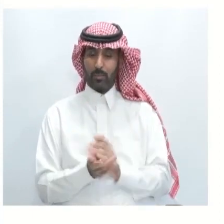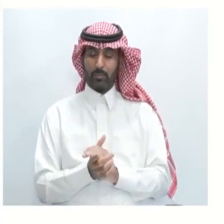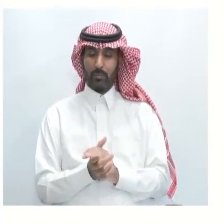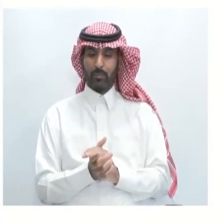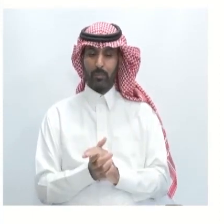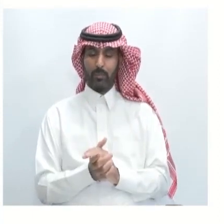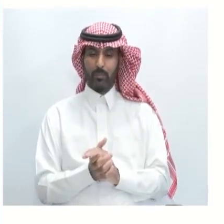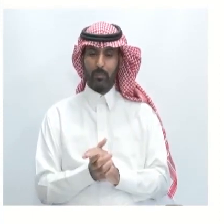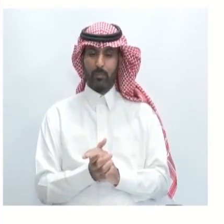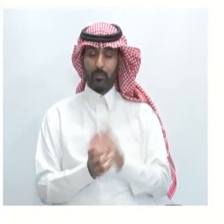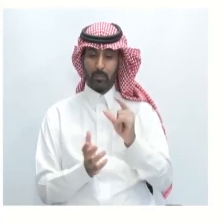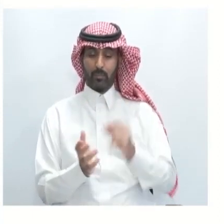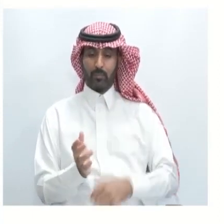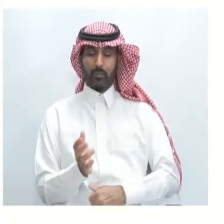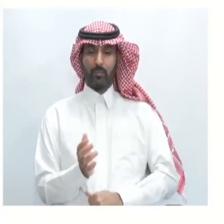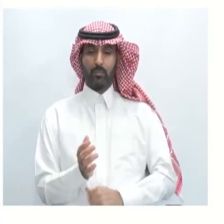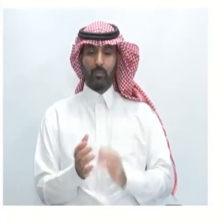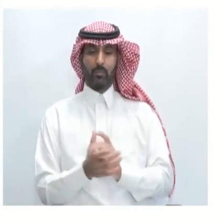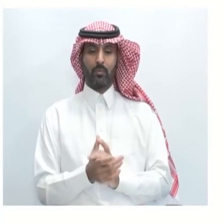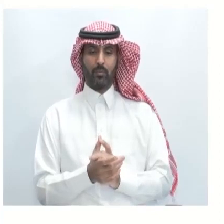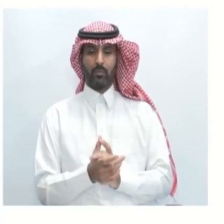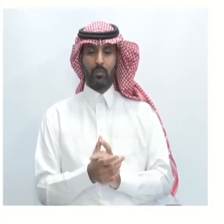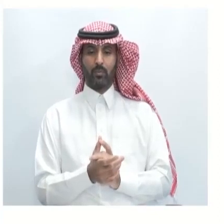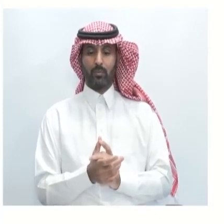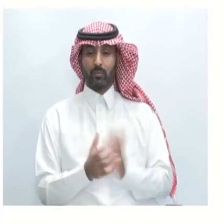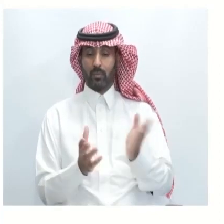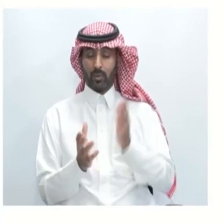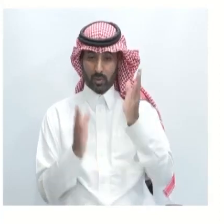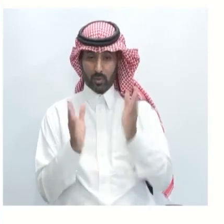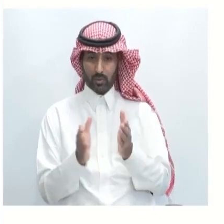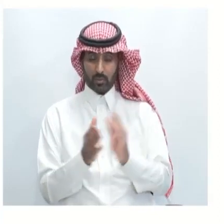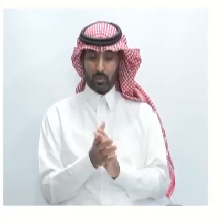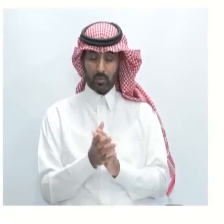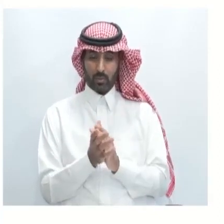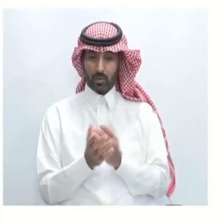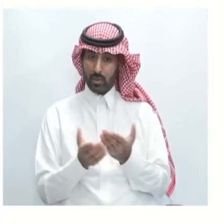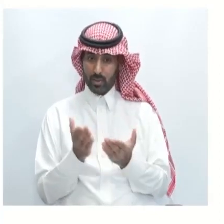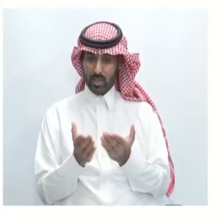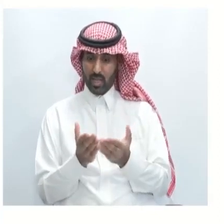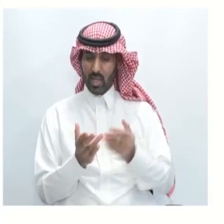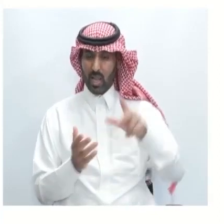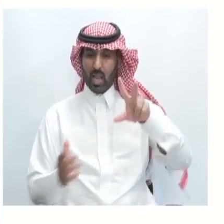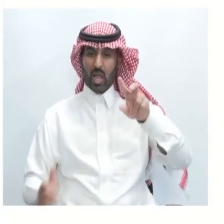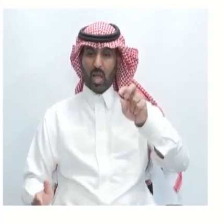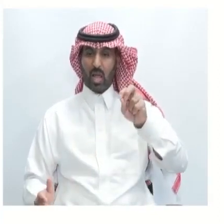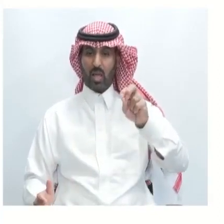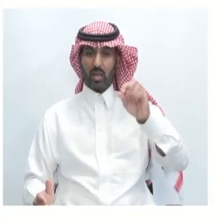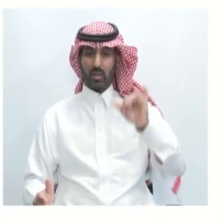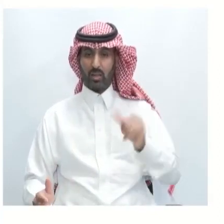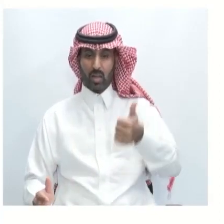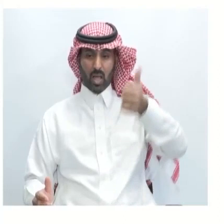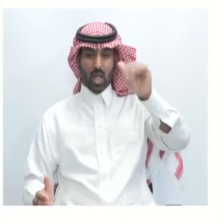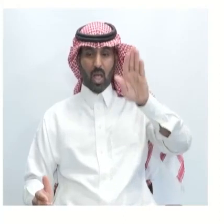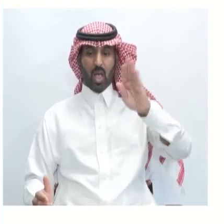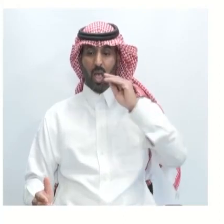اذا باختصار شديد هذا الشكل للقياس يجب